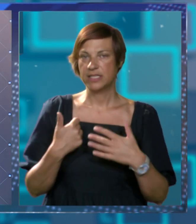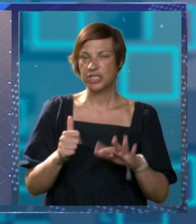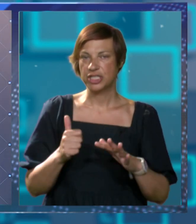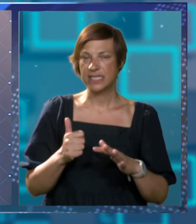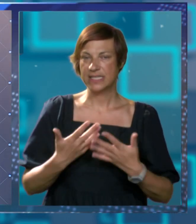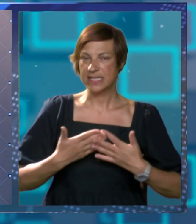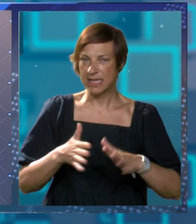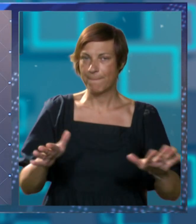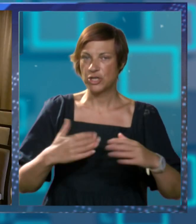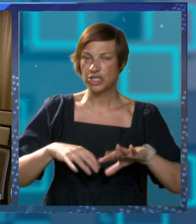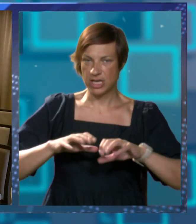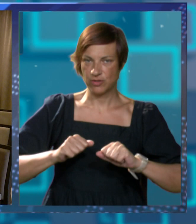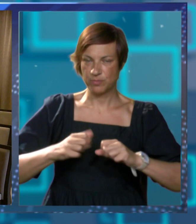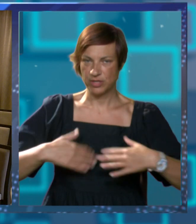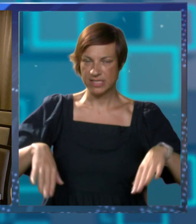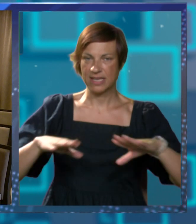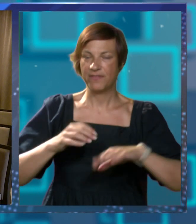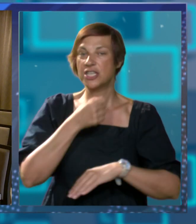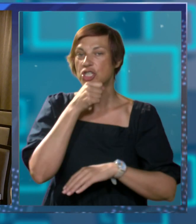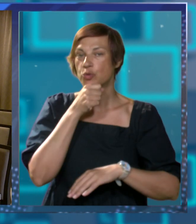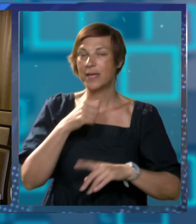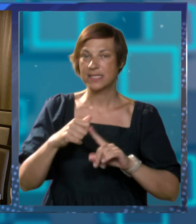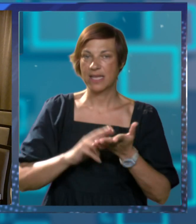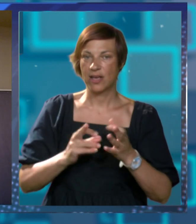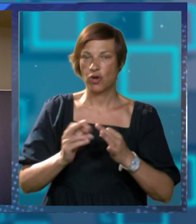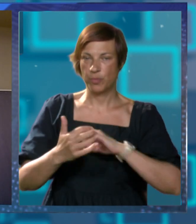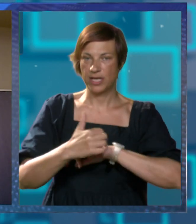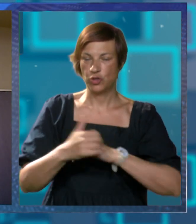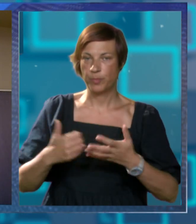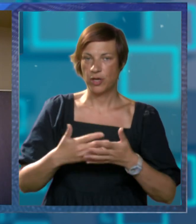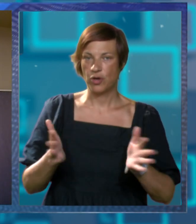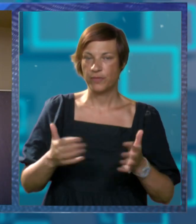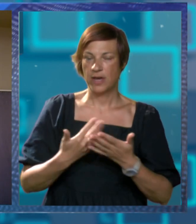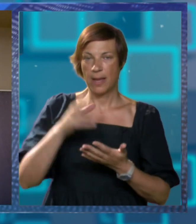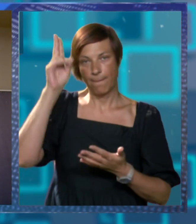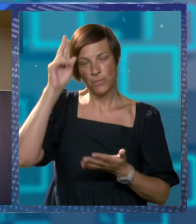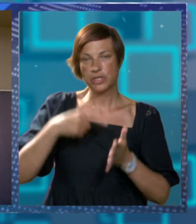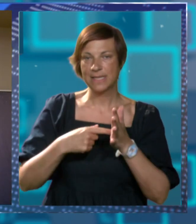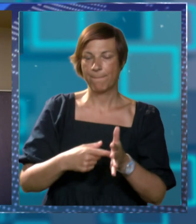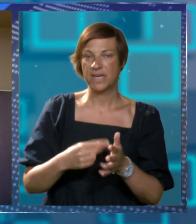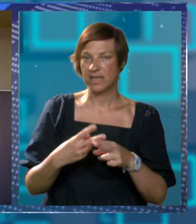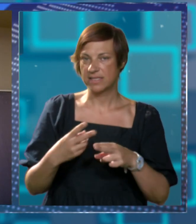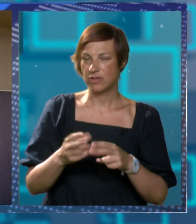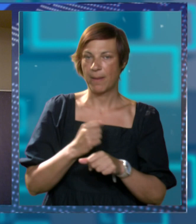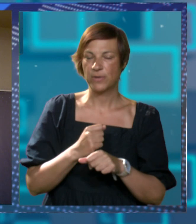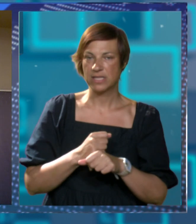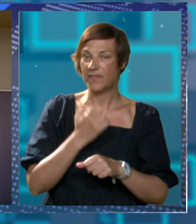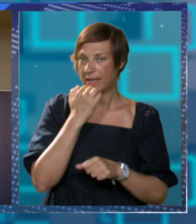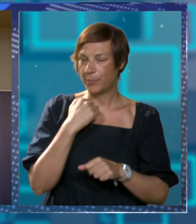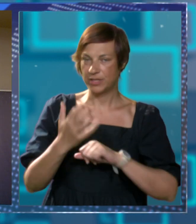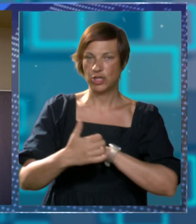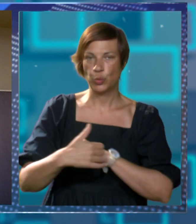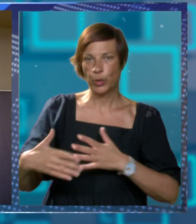16. po redu proširena sjednica Gospodarskog vijeća Županijske komore Dubrovnik i ovaj put otvorila priliku za prikaz rezultata poslovanja